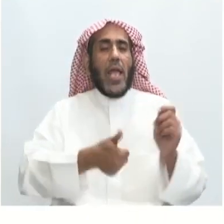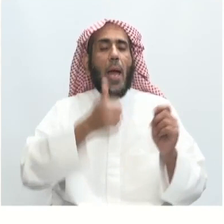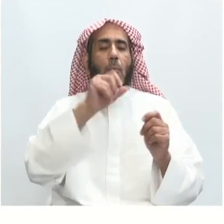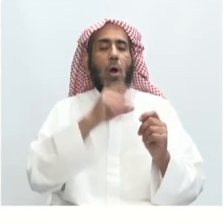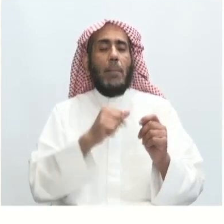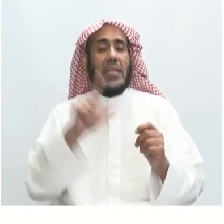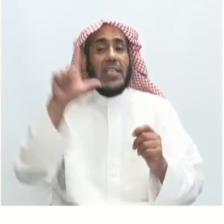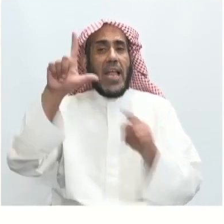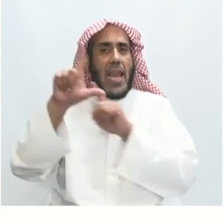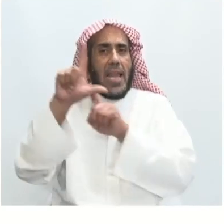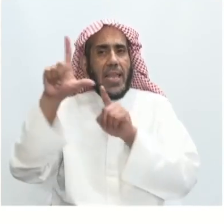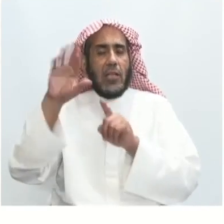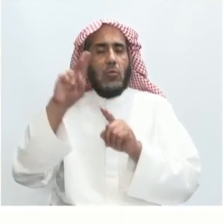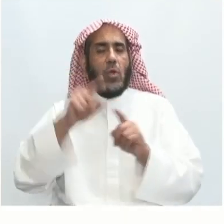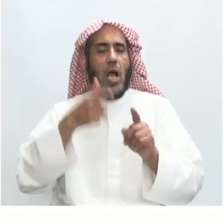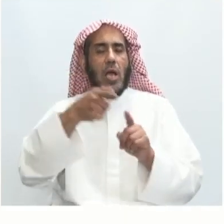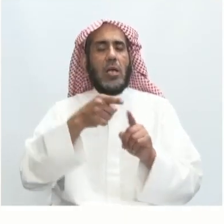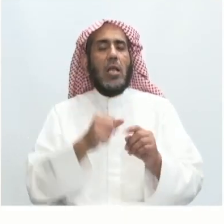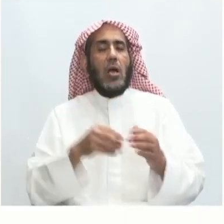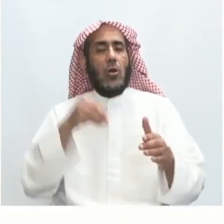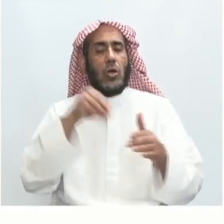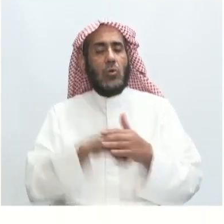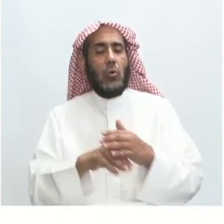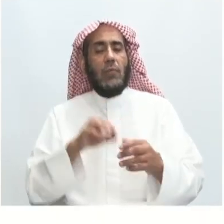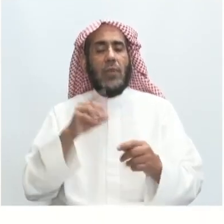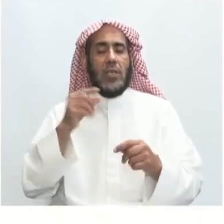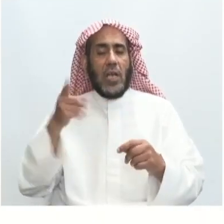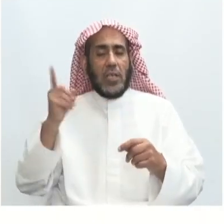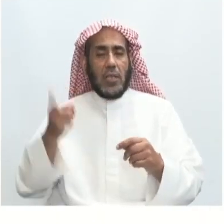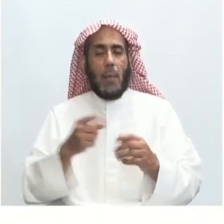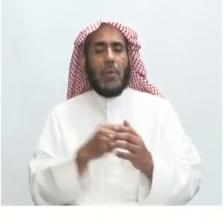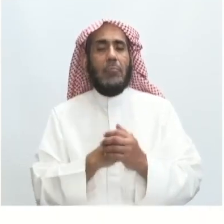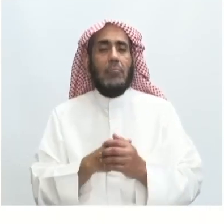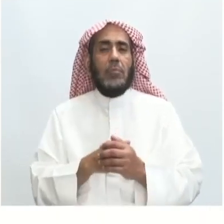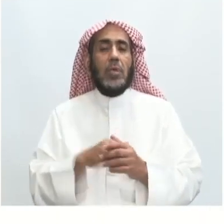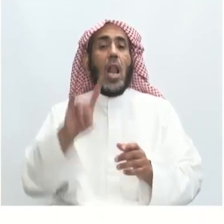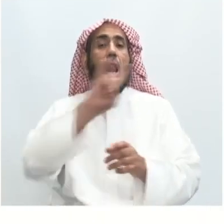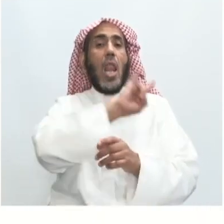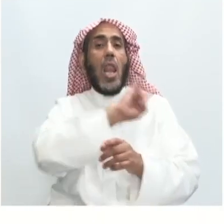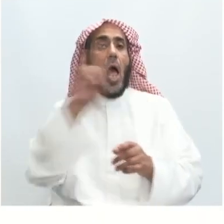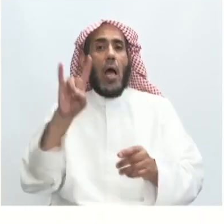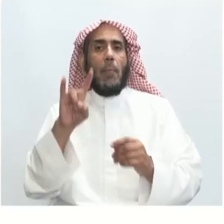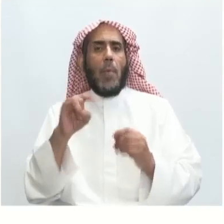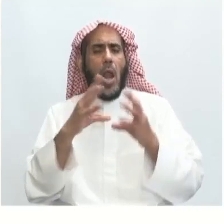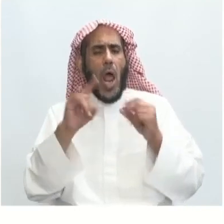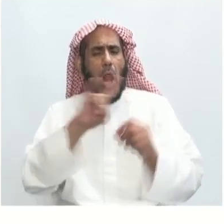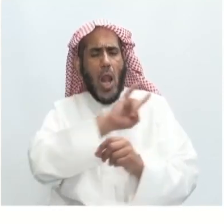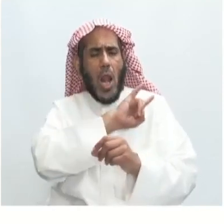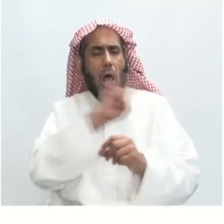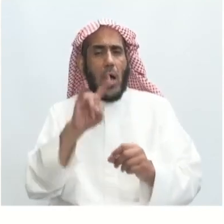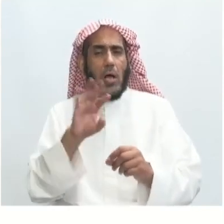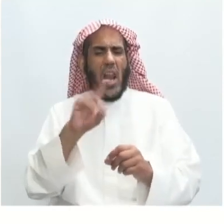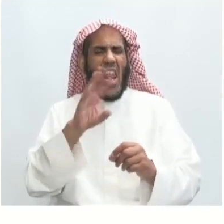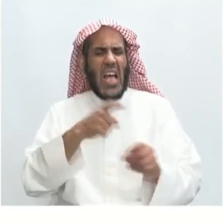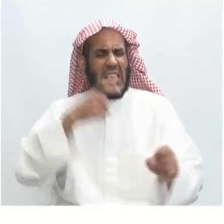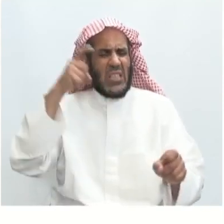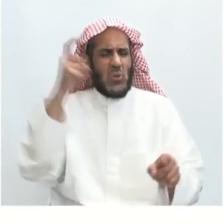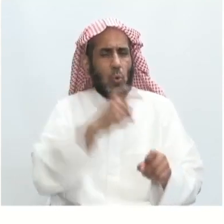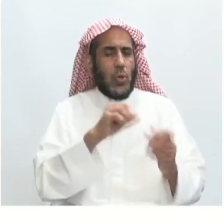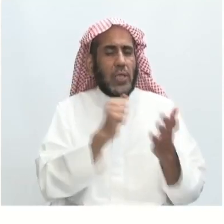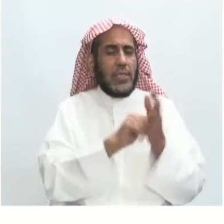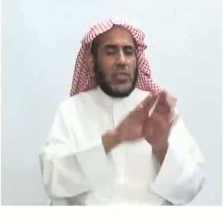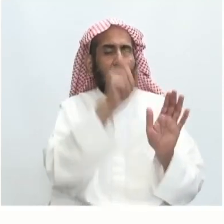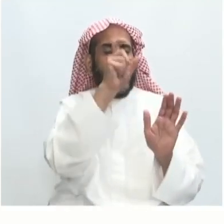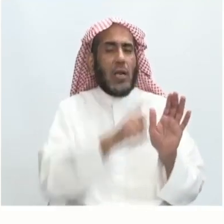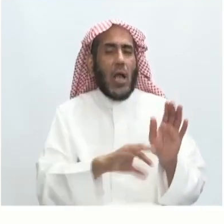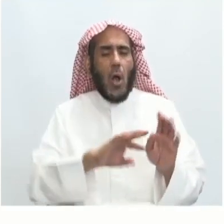لتذاكر دروسك وهذا ايضا يدخل في الانشاء الطلبي لا الناهيه لا تؤذي جارك مثلا او